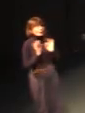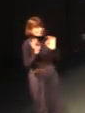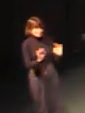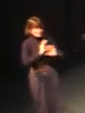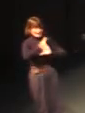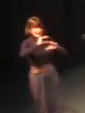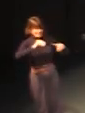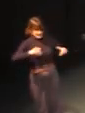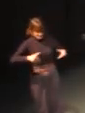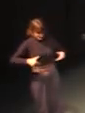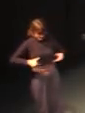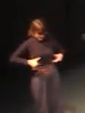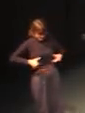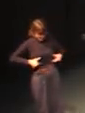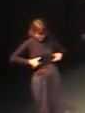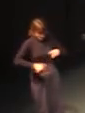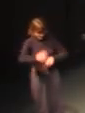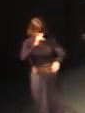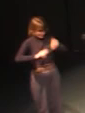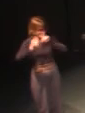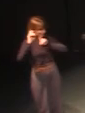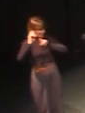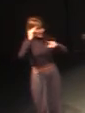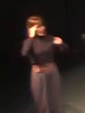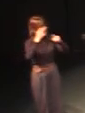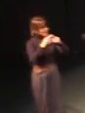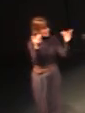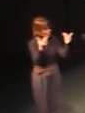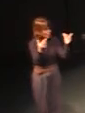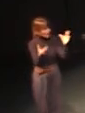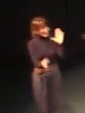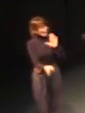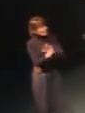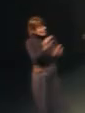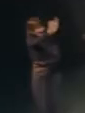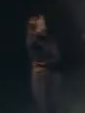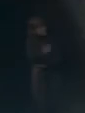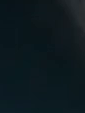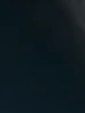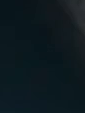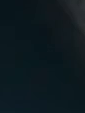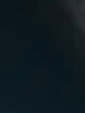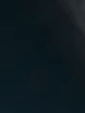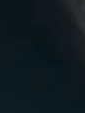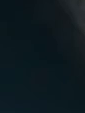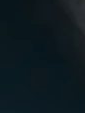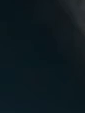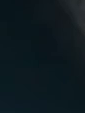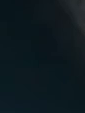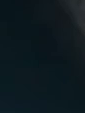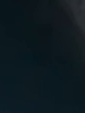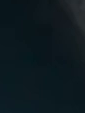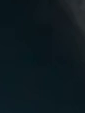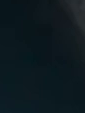pour les revenir donc à la question que j'avais posé au départ on a mis en réserve naturelle consacrée